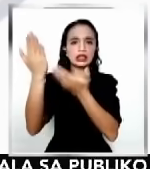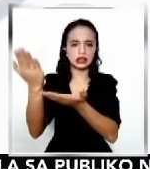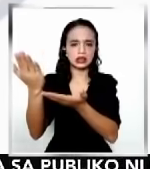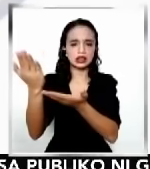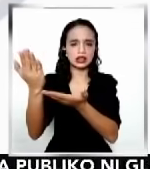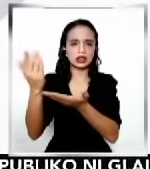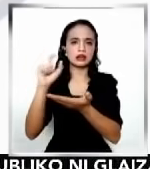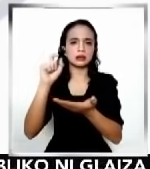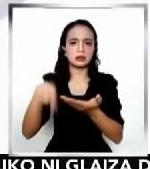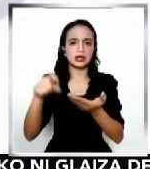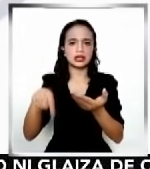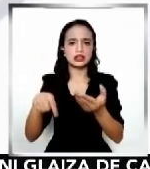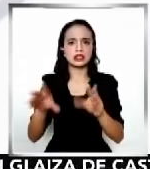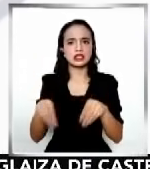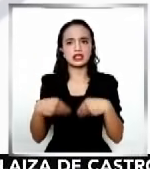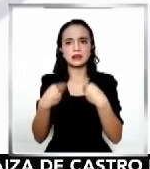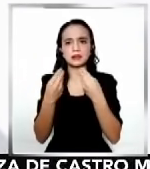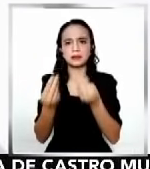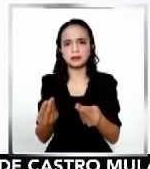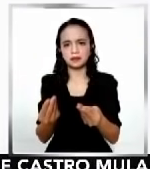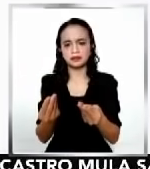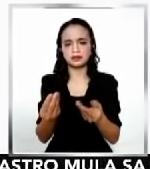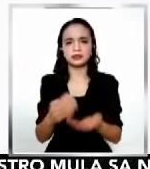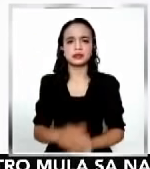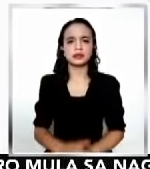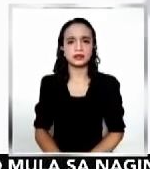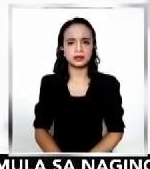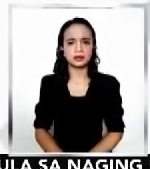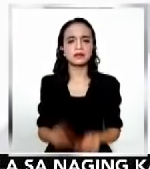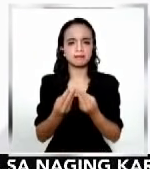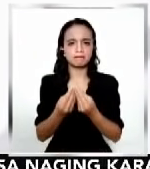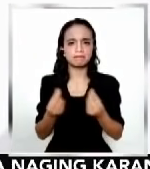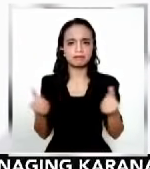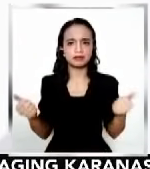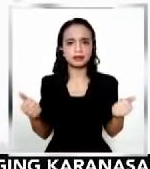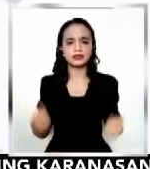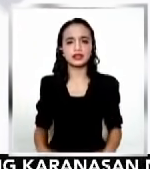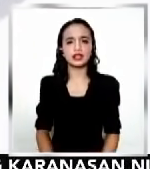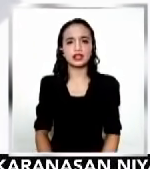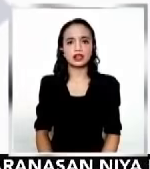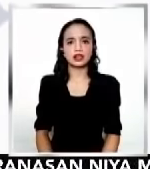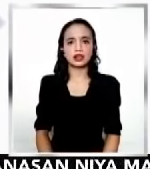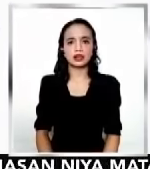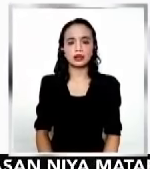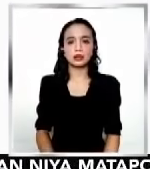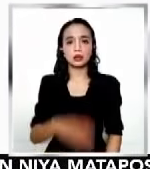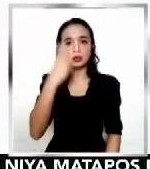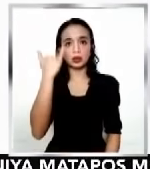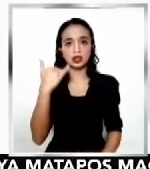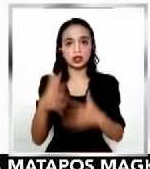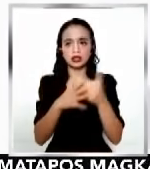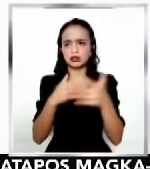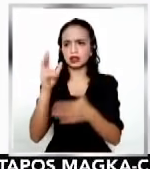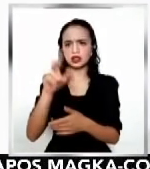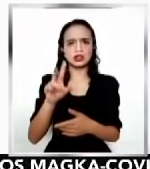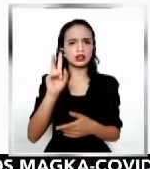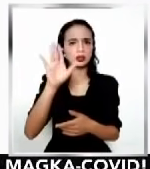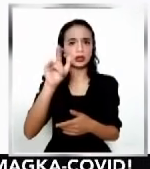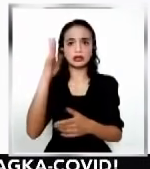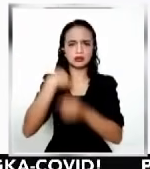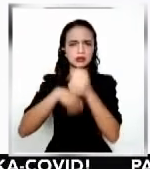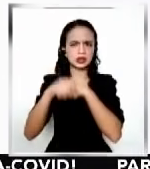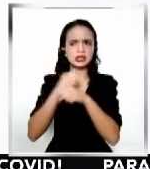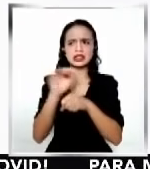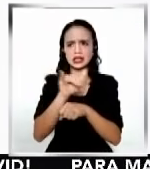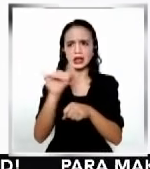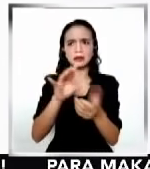prophylaxis and as treatment. 3.7 billion doses of ivermectin given in the last 25 years. And